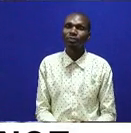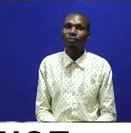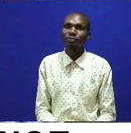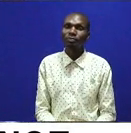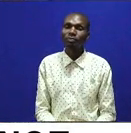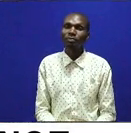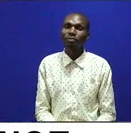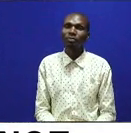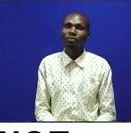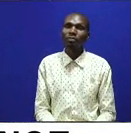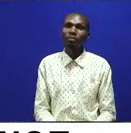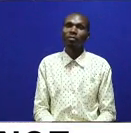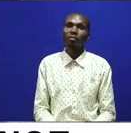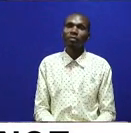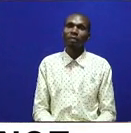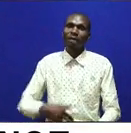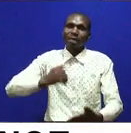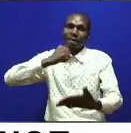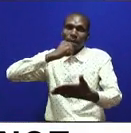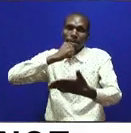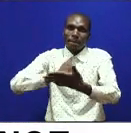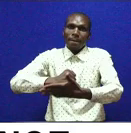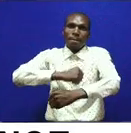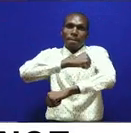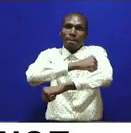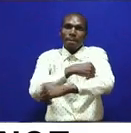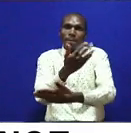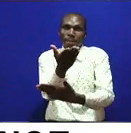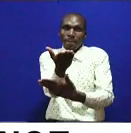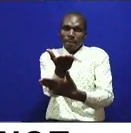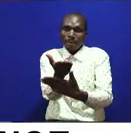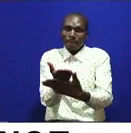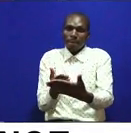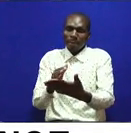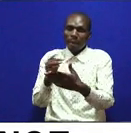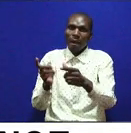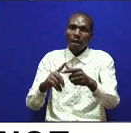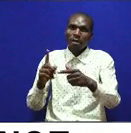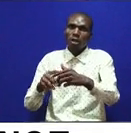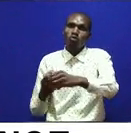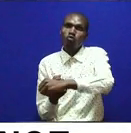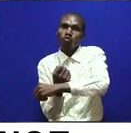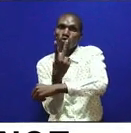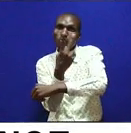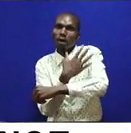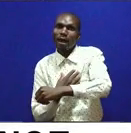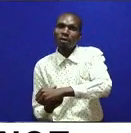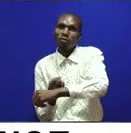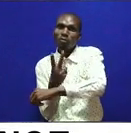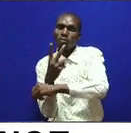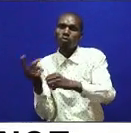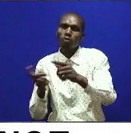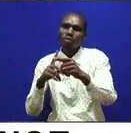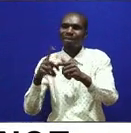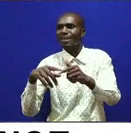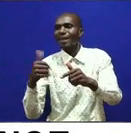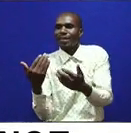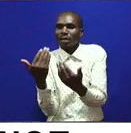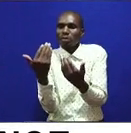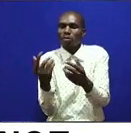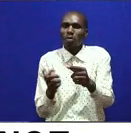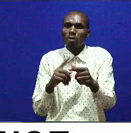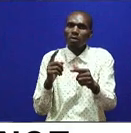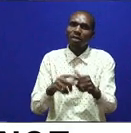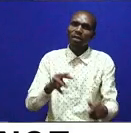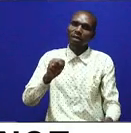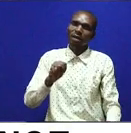tutatoa form sa parcel. Parcel itakuwa form 1 na form 2. Wengine mchumbe ako na